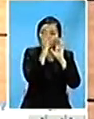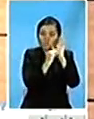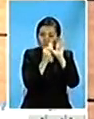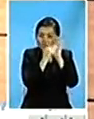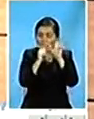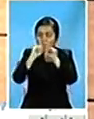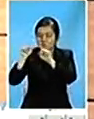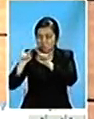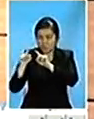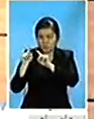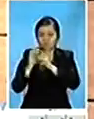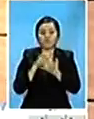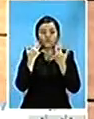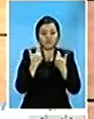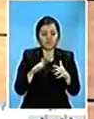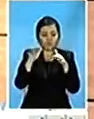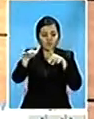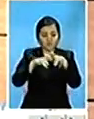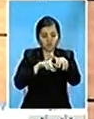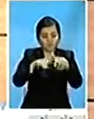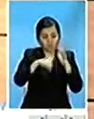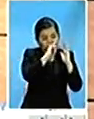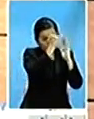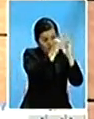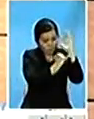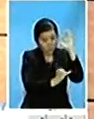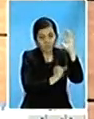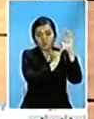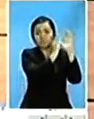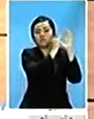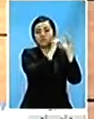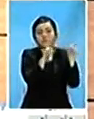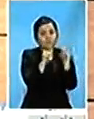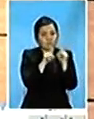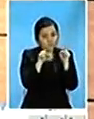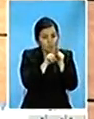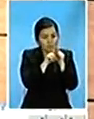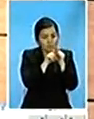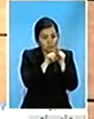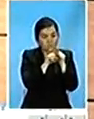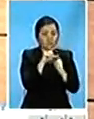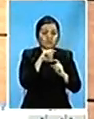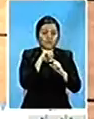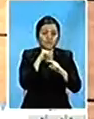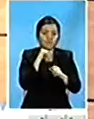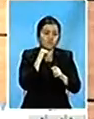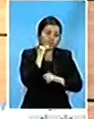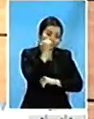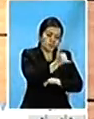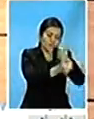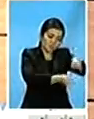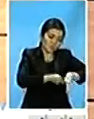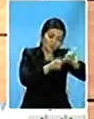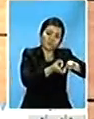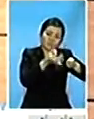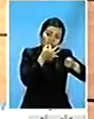ๆพี่น้องประชาชนที่อยู่ส่วนภูมิภาคนะคะก็จะต้องทำเ ข้าวสวนข้าวไร่ข้าวนานะ